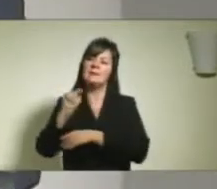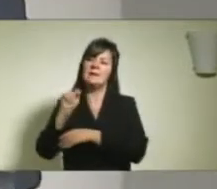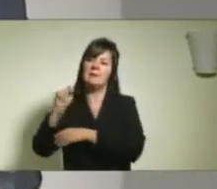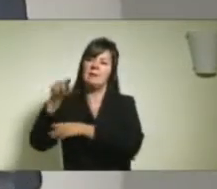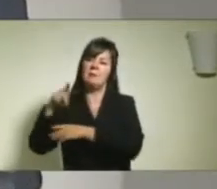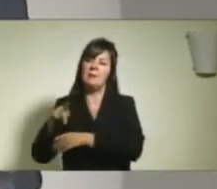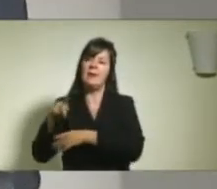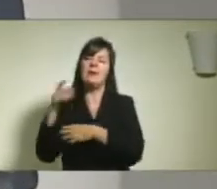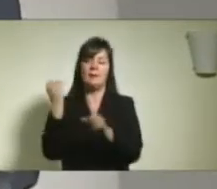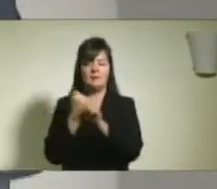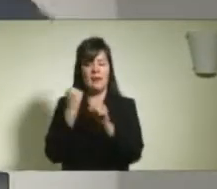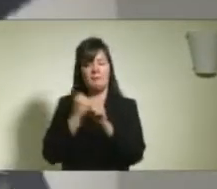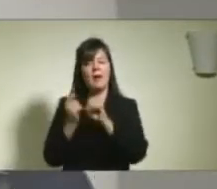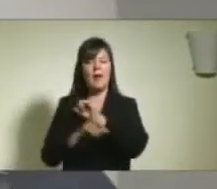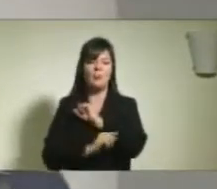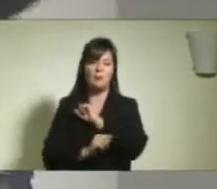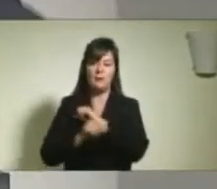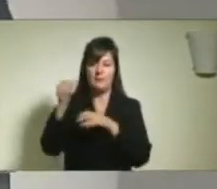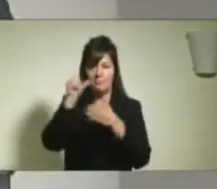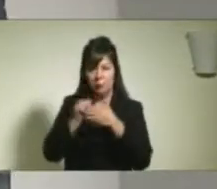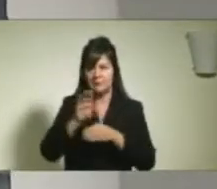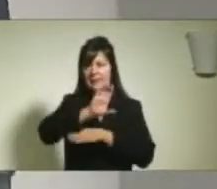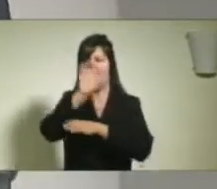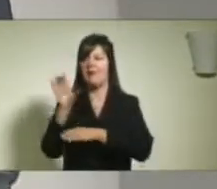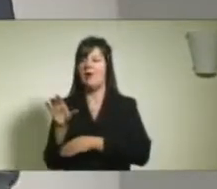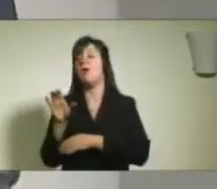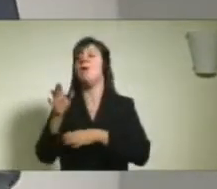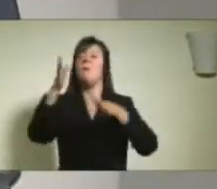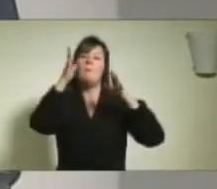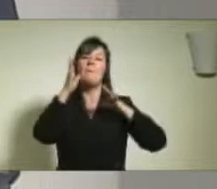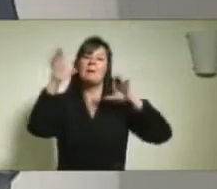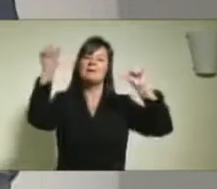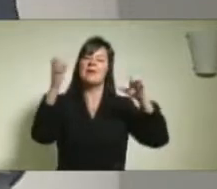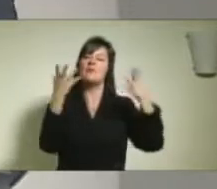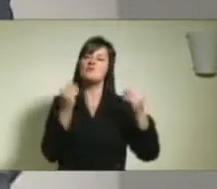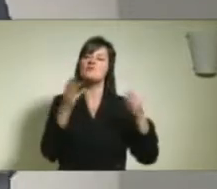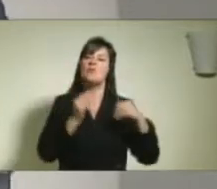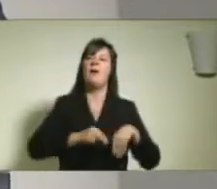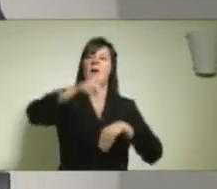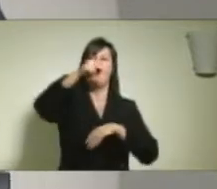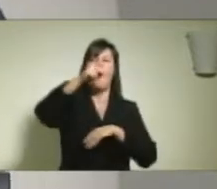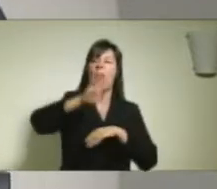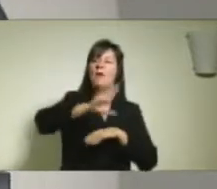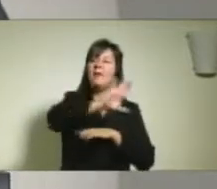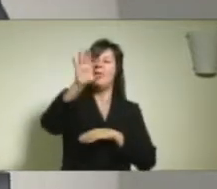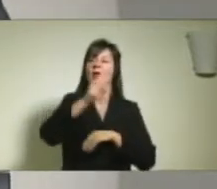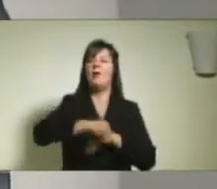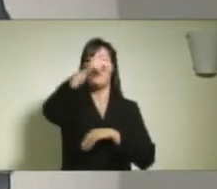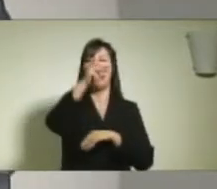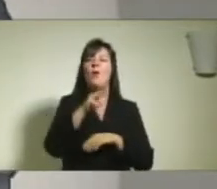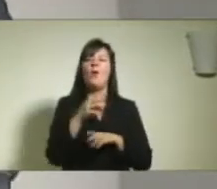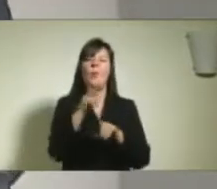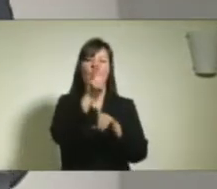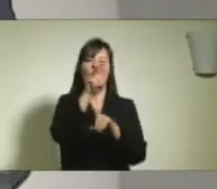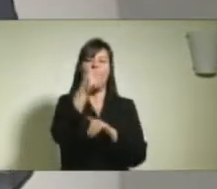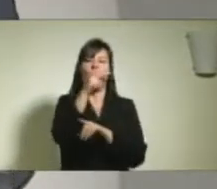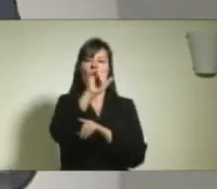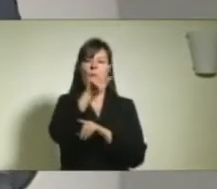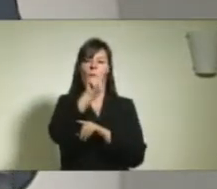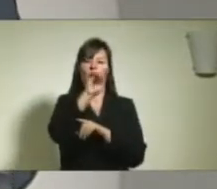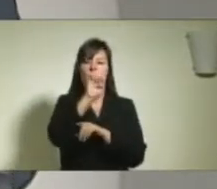Poste Canada. Il est président de la section locale de Whitehorse dans le Grand Nord du Canada. Et Ron est